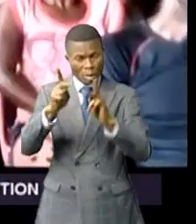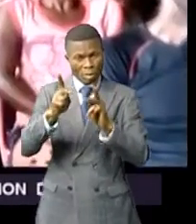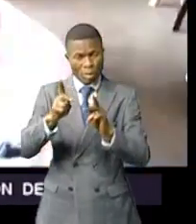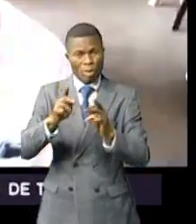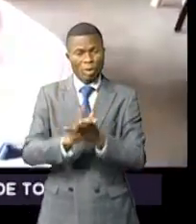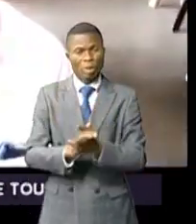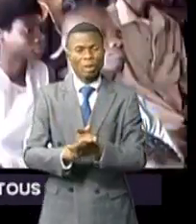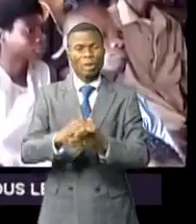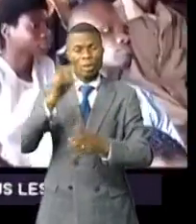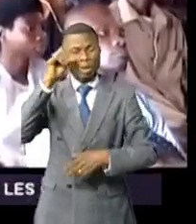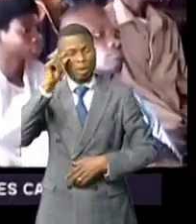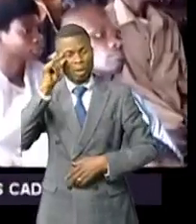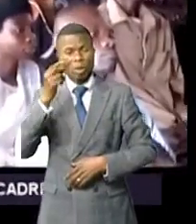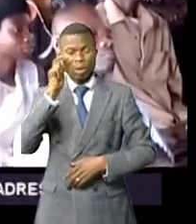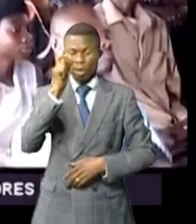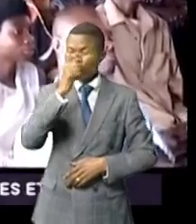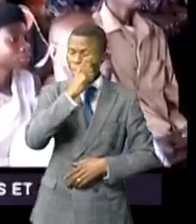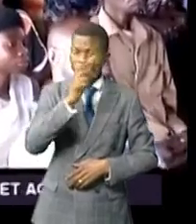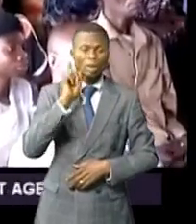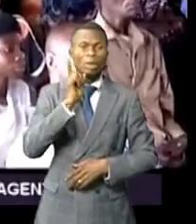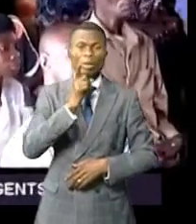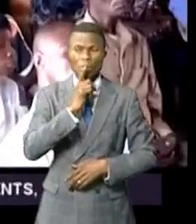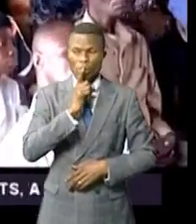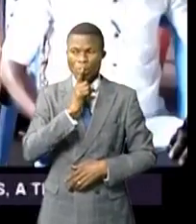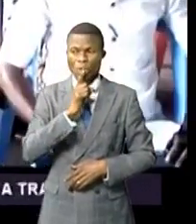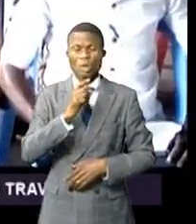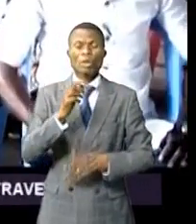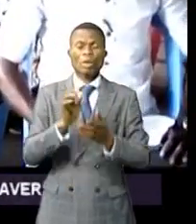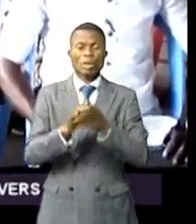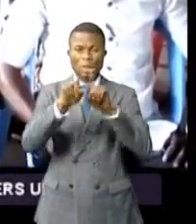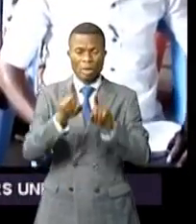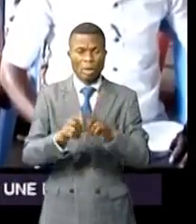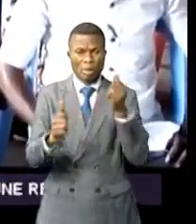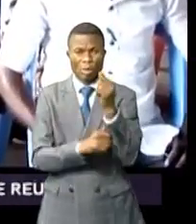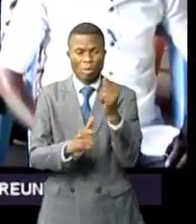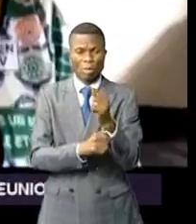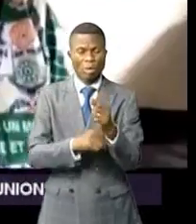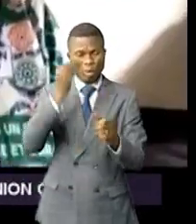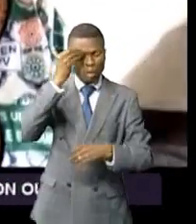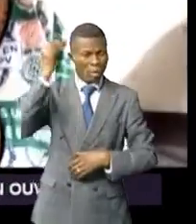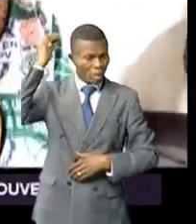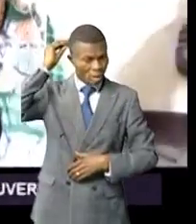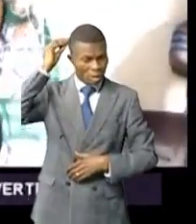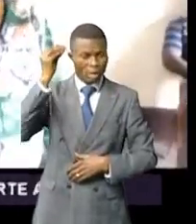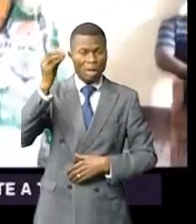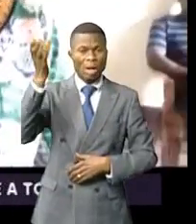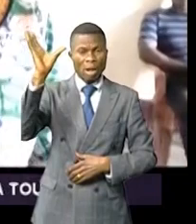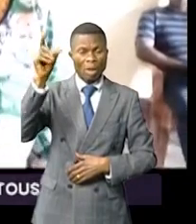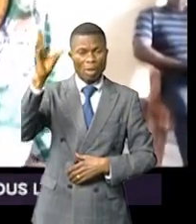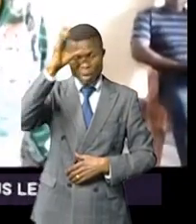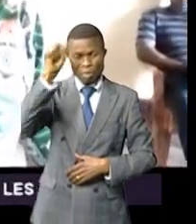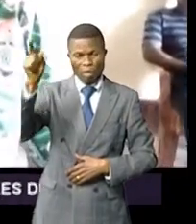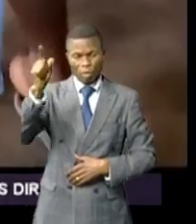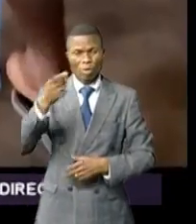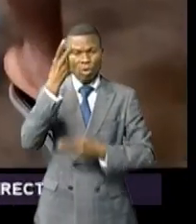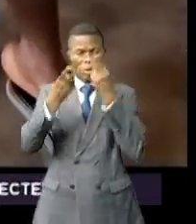les albinos, les aveugles, les sourds-muets, les non-voyants et les personnes retardées mentales des Maïndombé, honorées de la